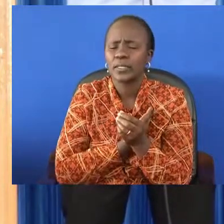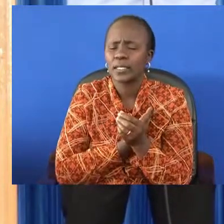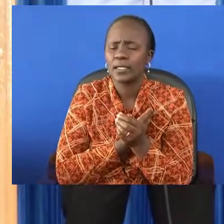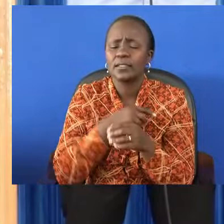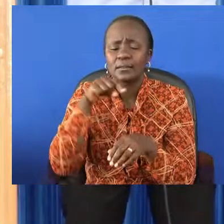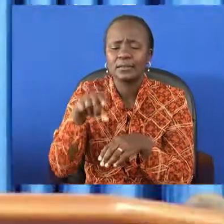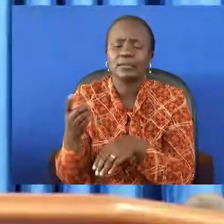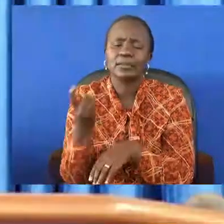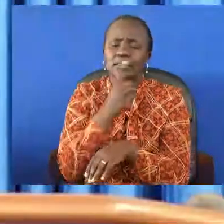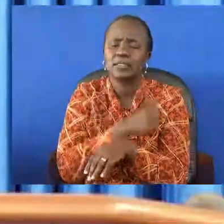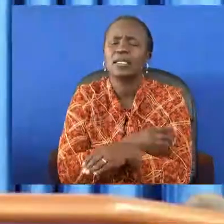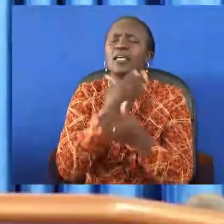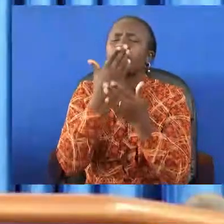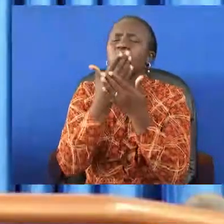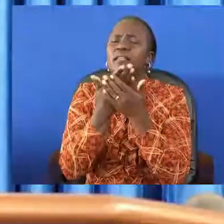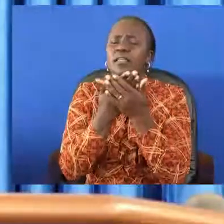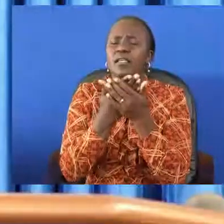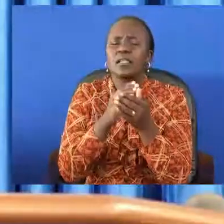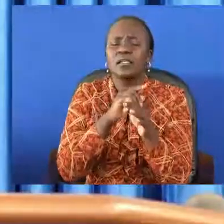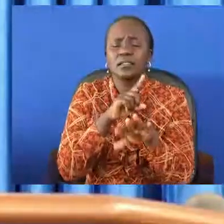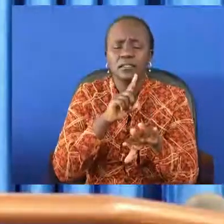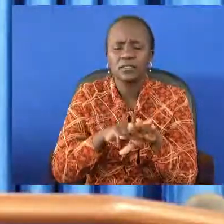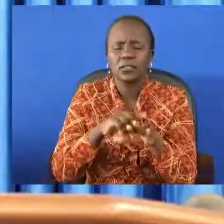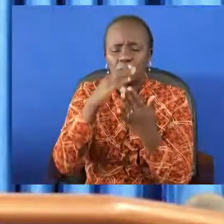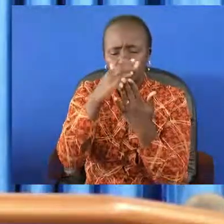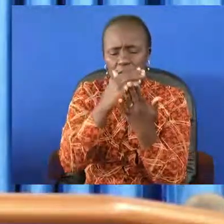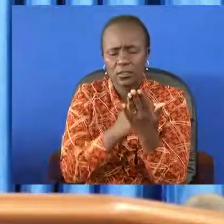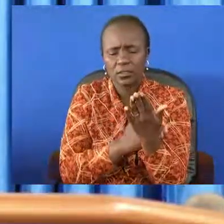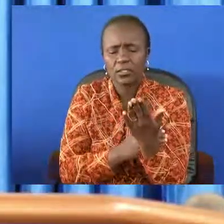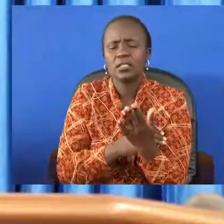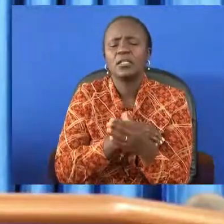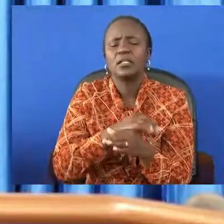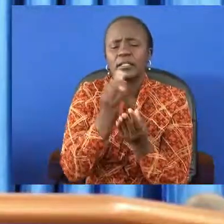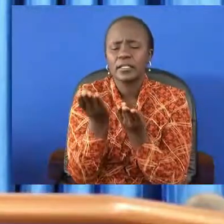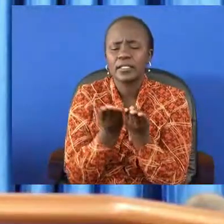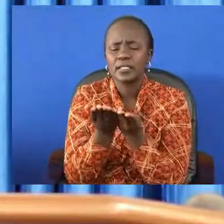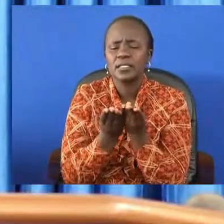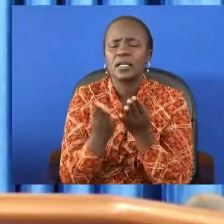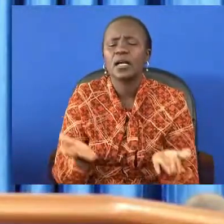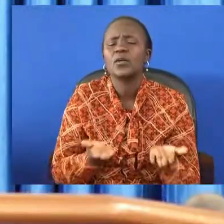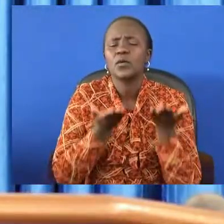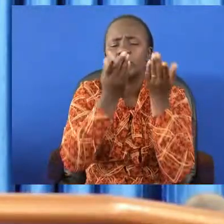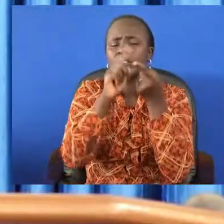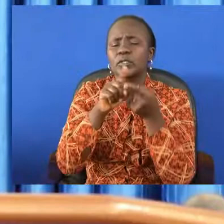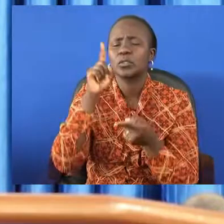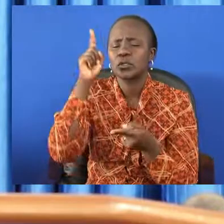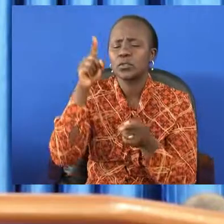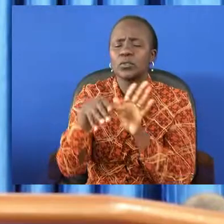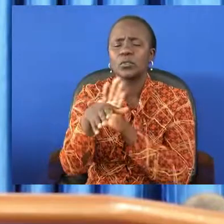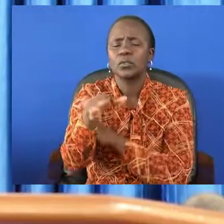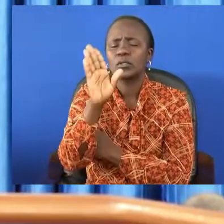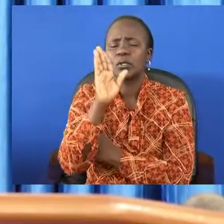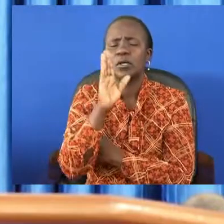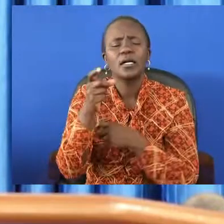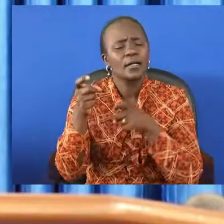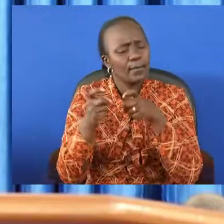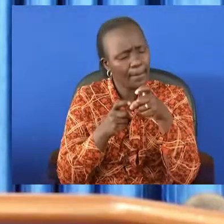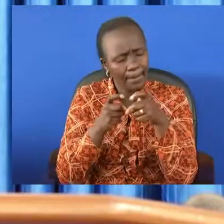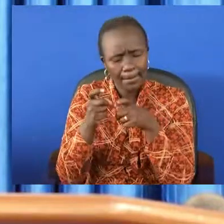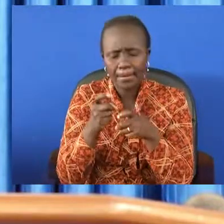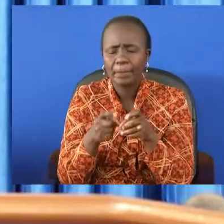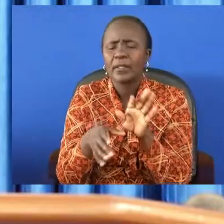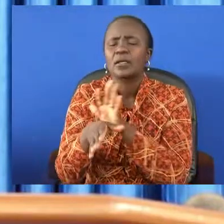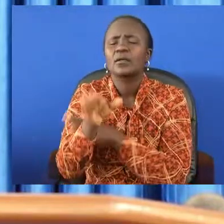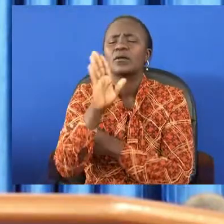yote siku ya leo. Asante kwa kipindi chote cha ibada hii. Ninaikabidhi mikononi mwako uweze kutawala,